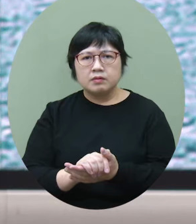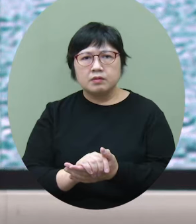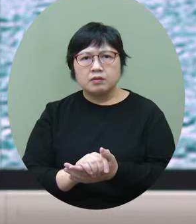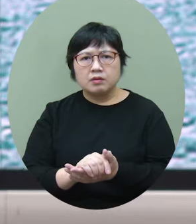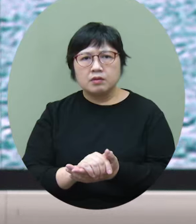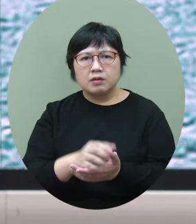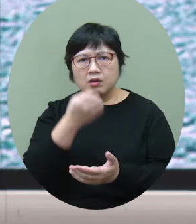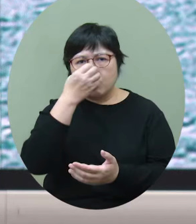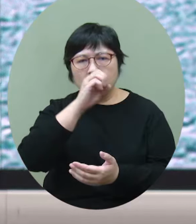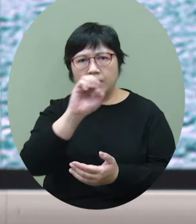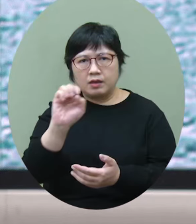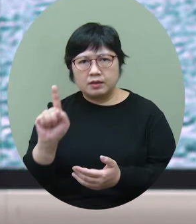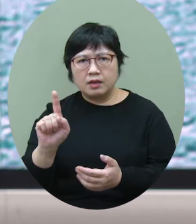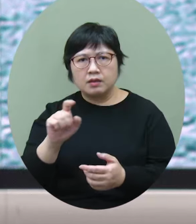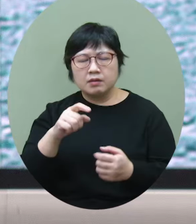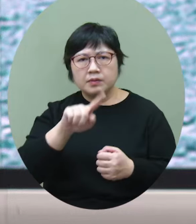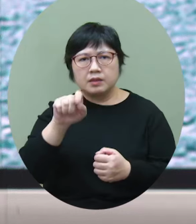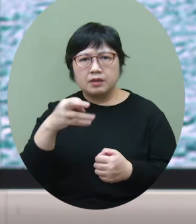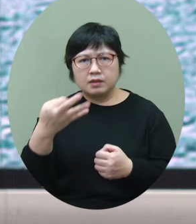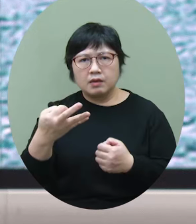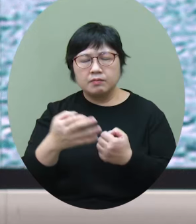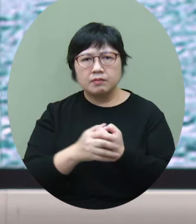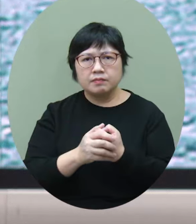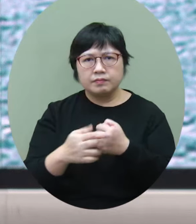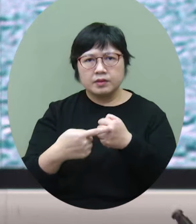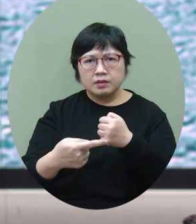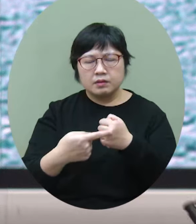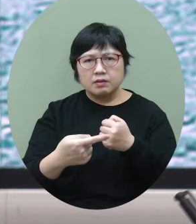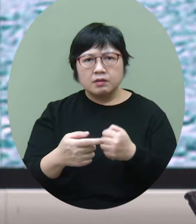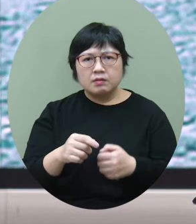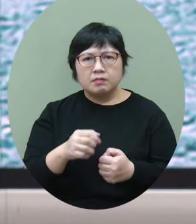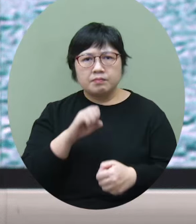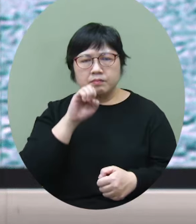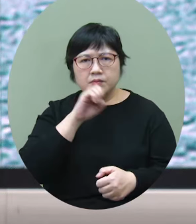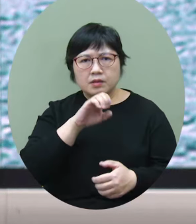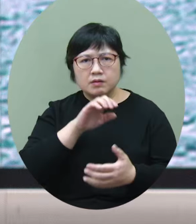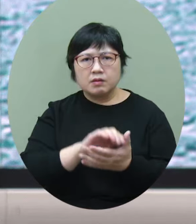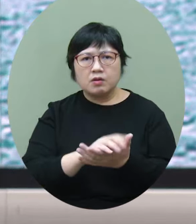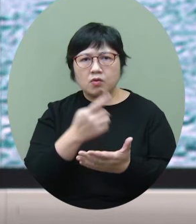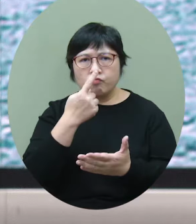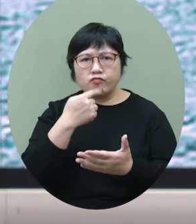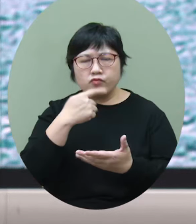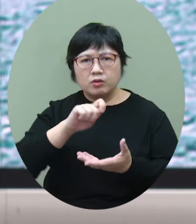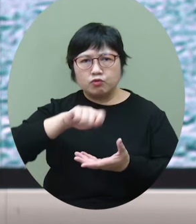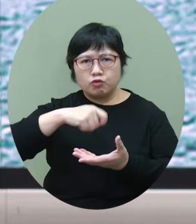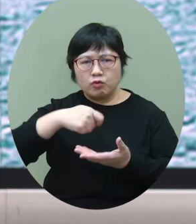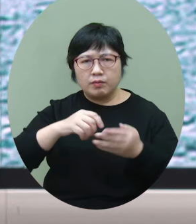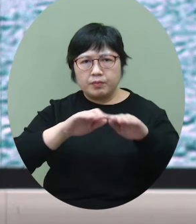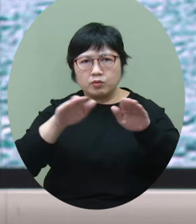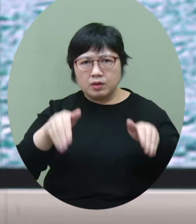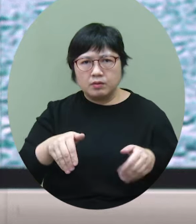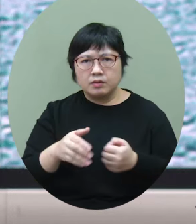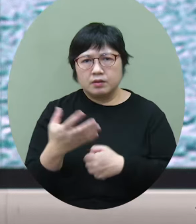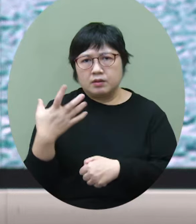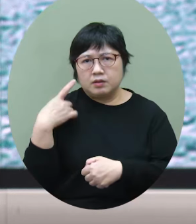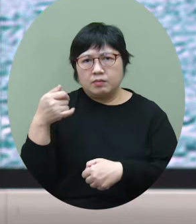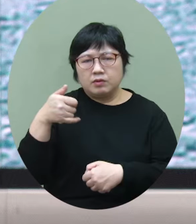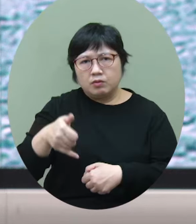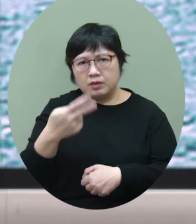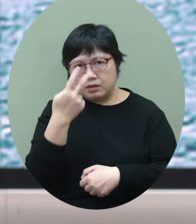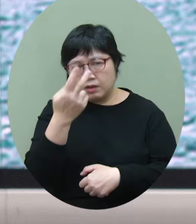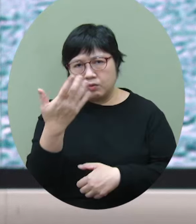香港01嘅有三條問題想問翻啦。第一條問題其實都係想問翻，即係紅磡竹店嗰度，因為其實我哋琴日都落去視察